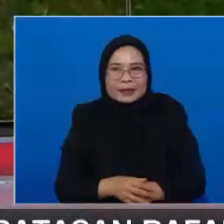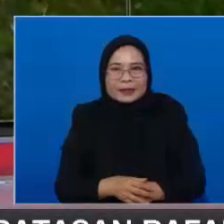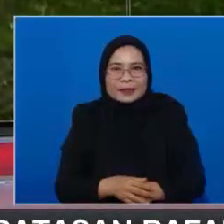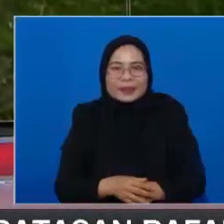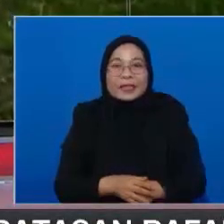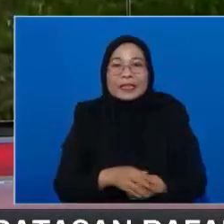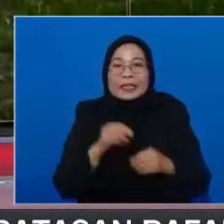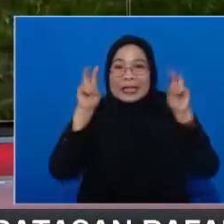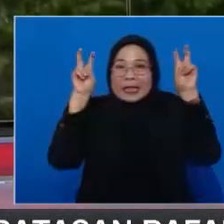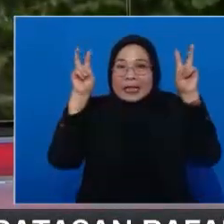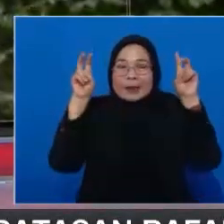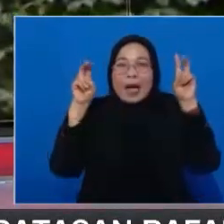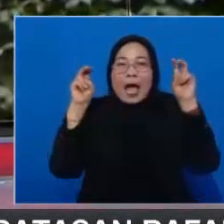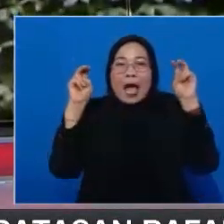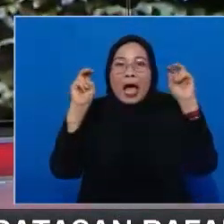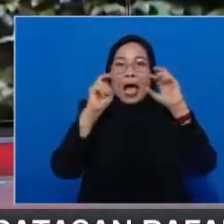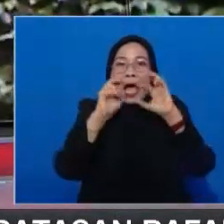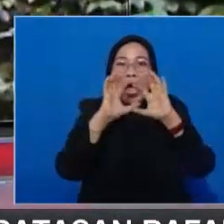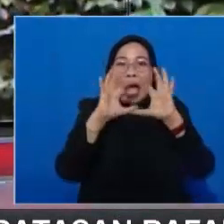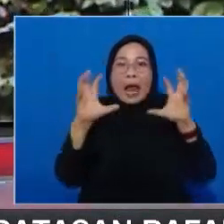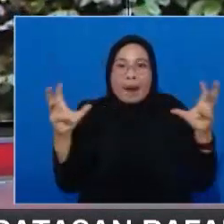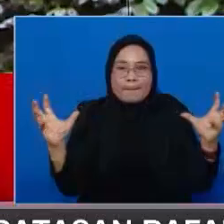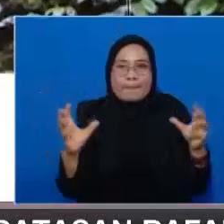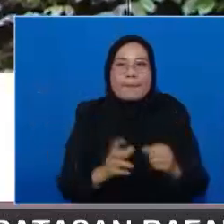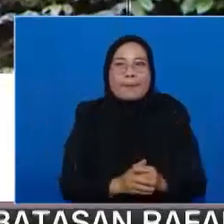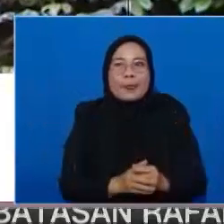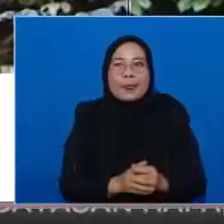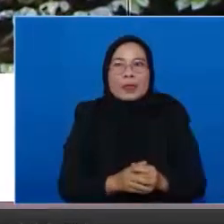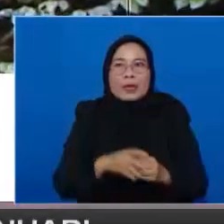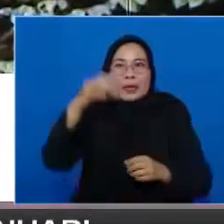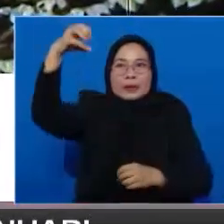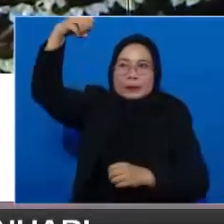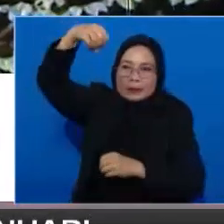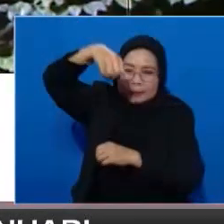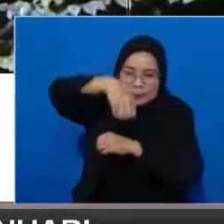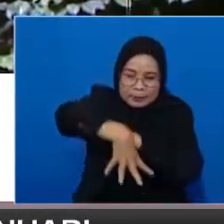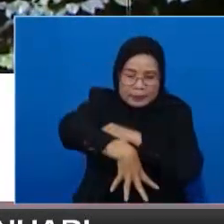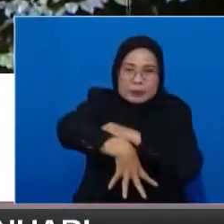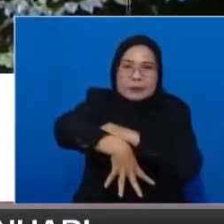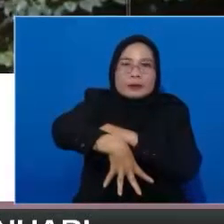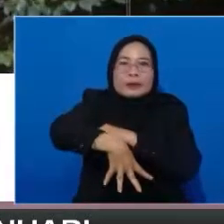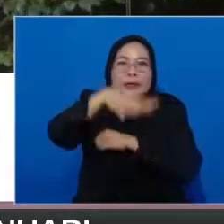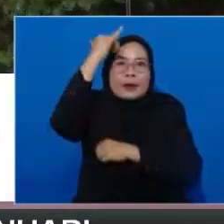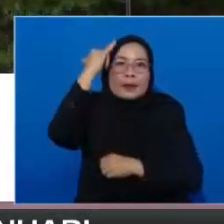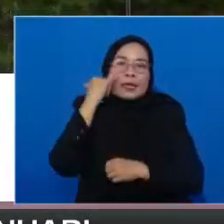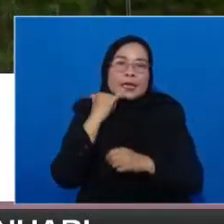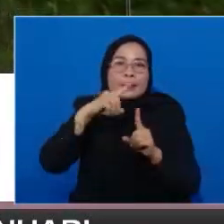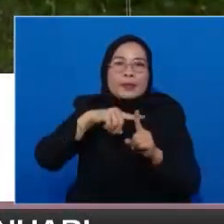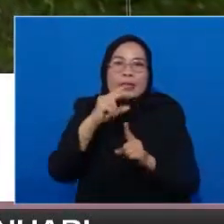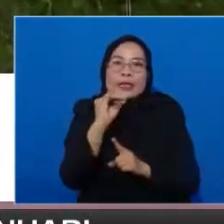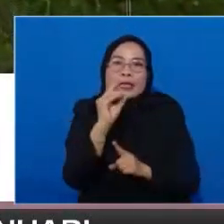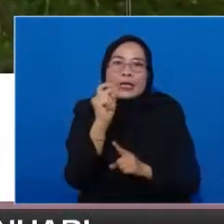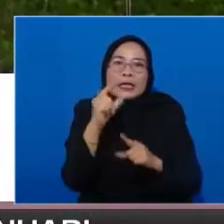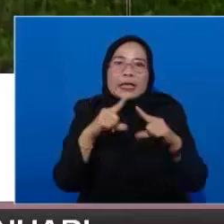Masih bertema alam, kali ini air terjun bisa jadi pilihan. Selain membuat Anda takjub karena keindahannya, air terjun yang lebih mirip tirai atau kelambu ini menjadi